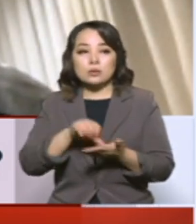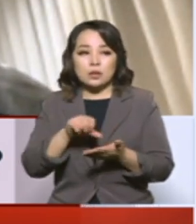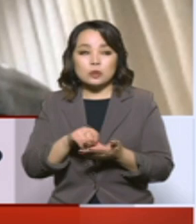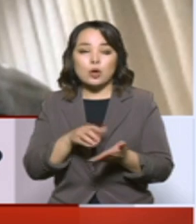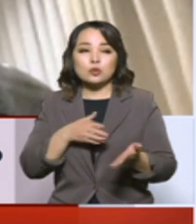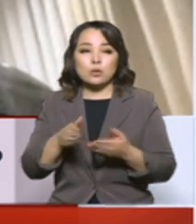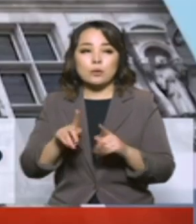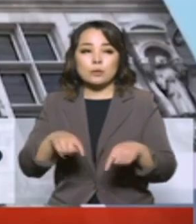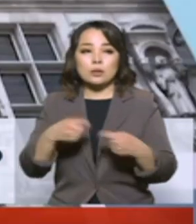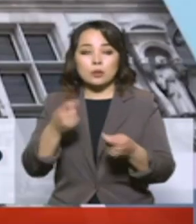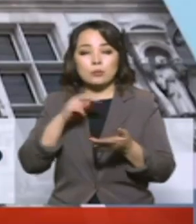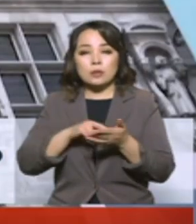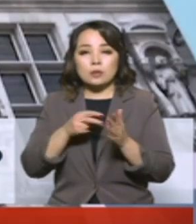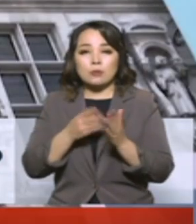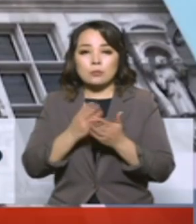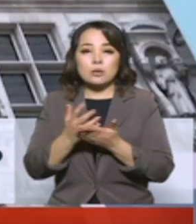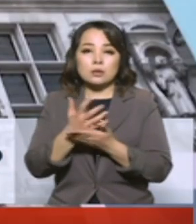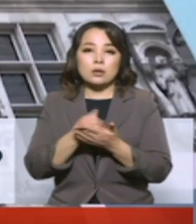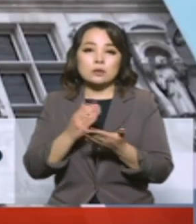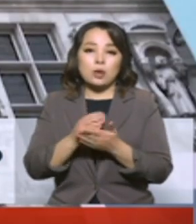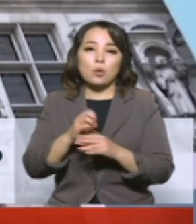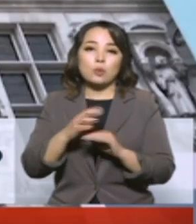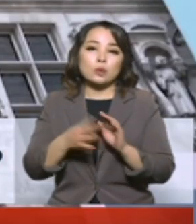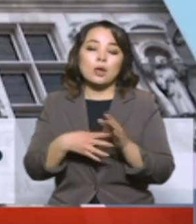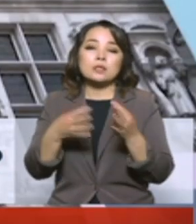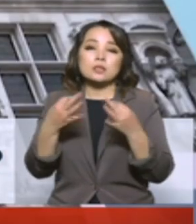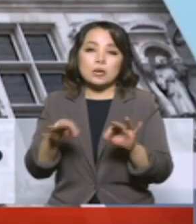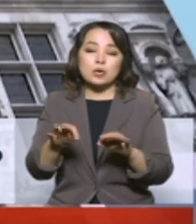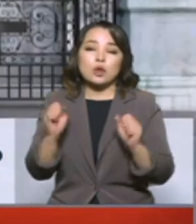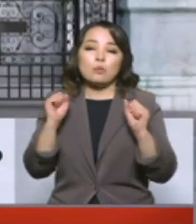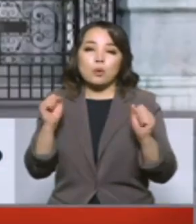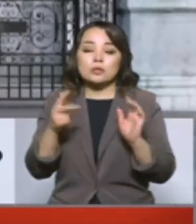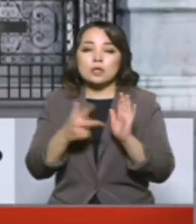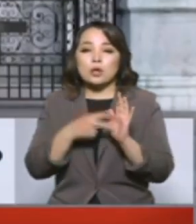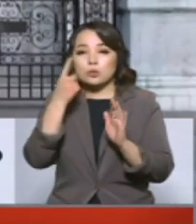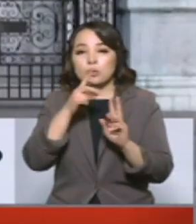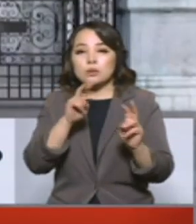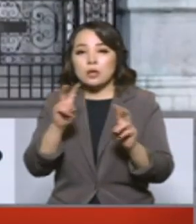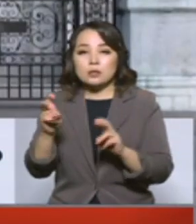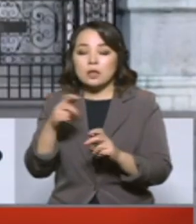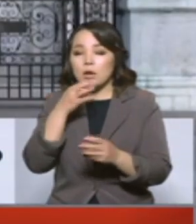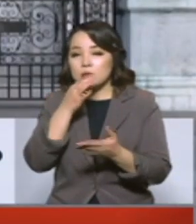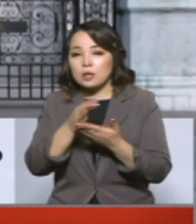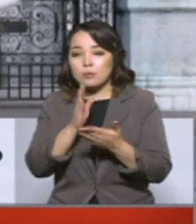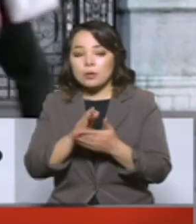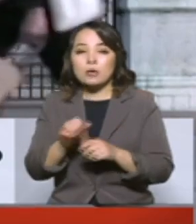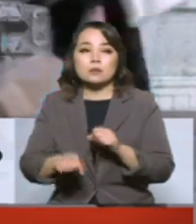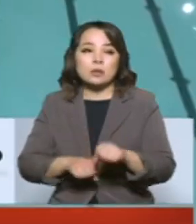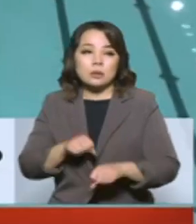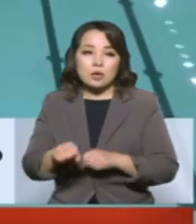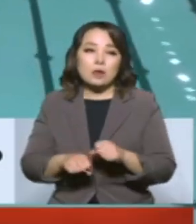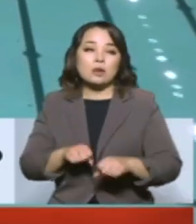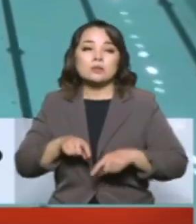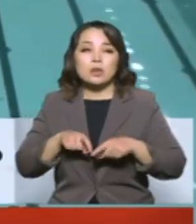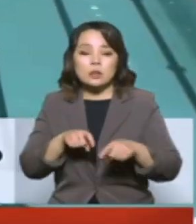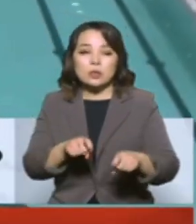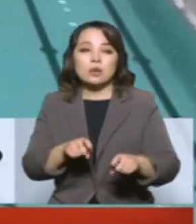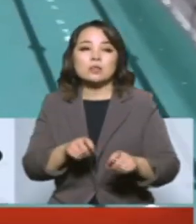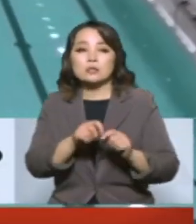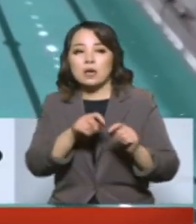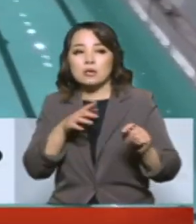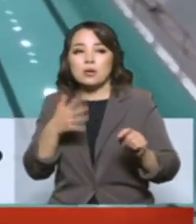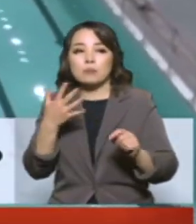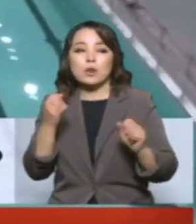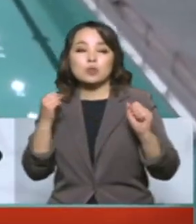беру керек болатын шығар енді. Қоржындағы 19 лицензия спорттың 8 түріне тиесілі. Олар садақ ату, веложарыс, нысана көздеу, қазіргі 5